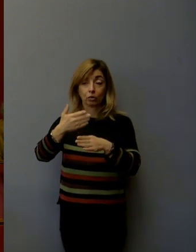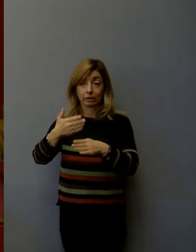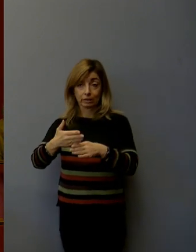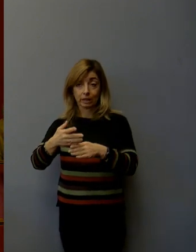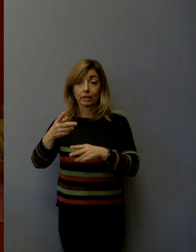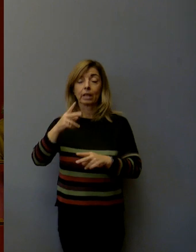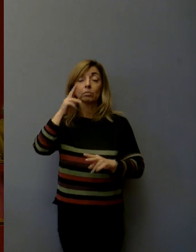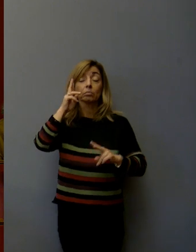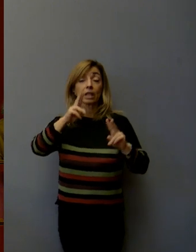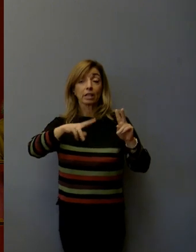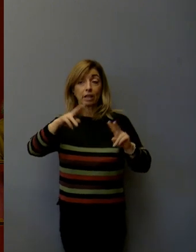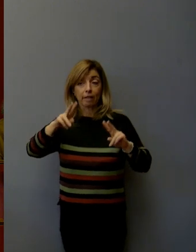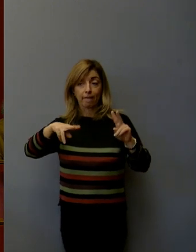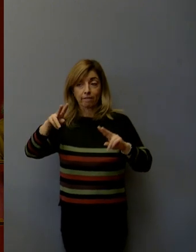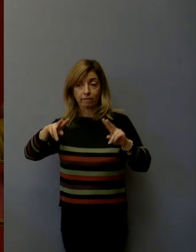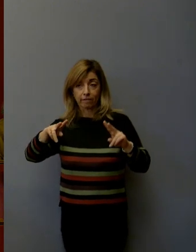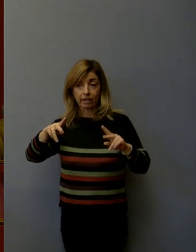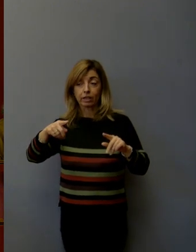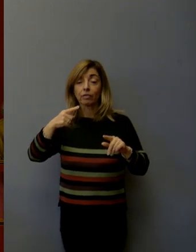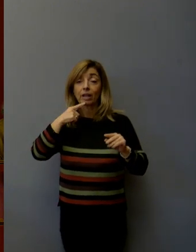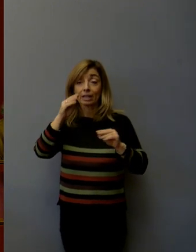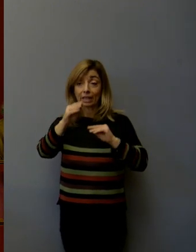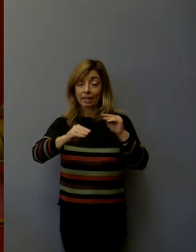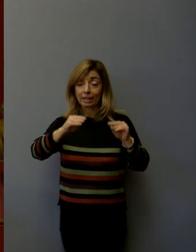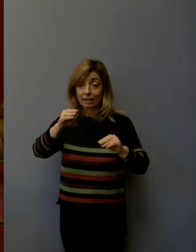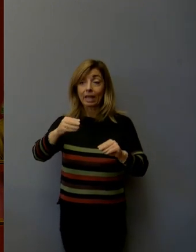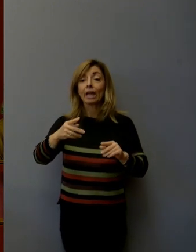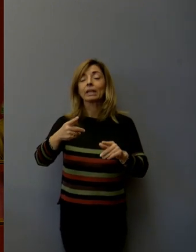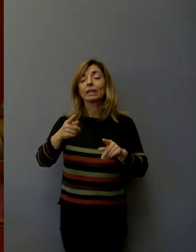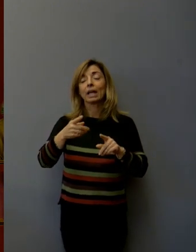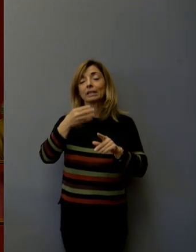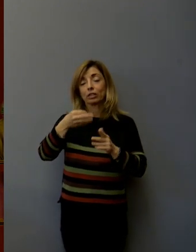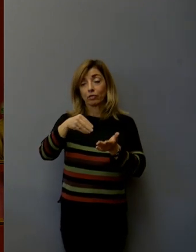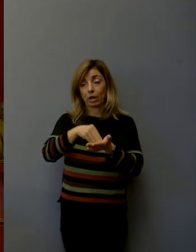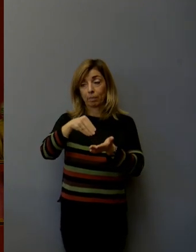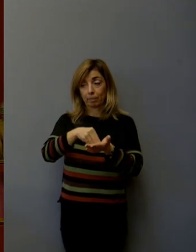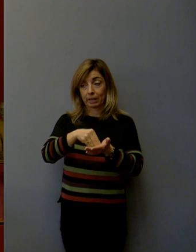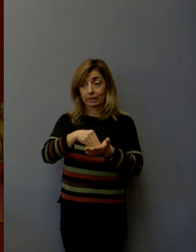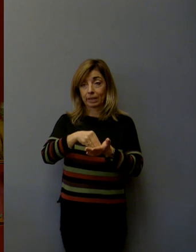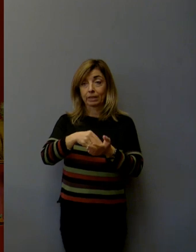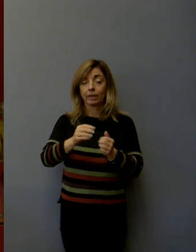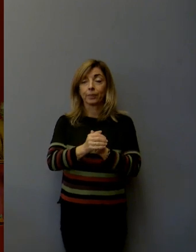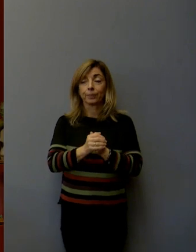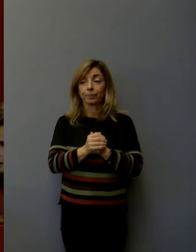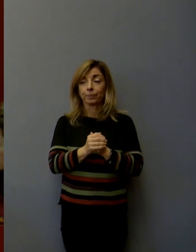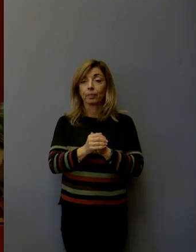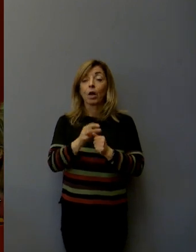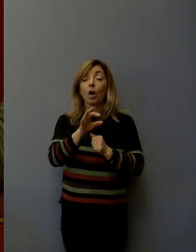verifica stessa i richiedenti sono computati come presenti ancorché non abbiano risposte all'appello si siano successivamente assentati dall'aula